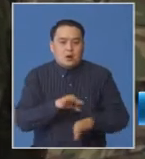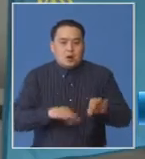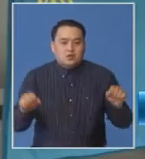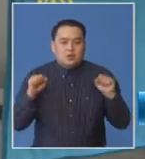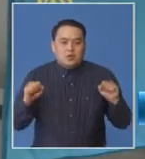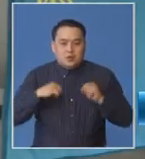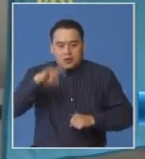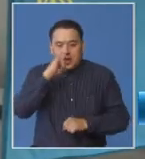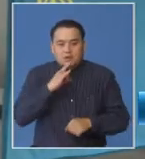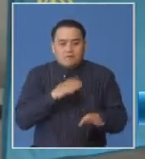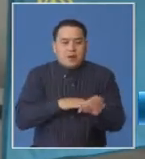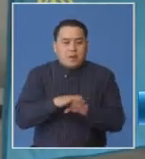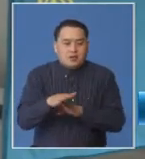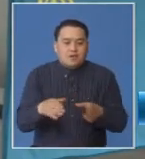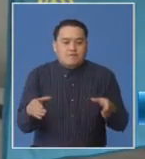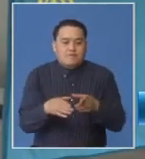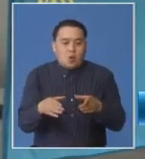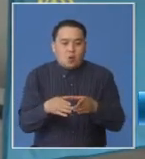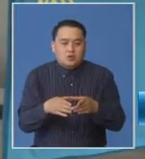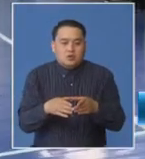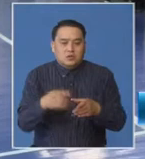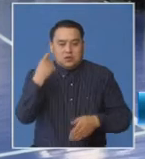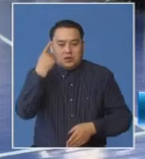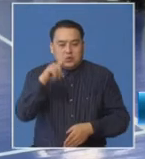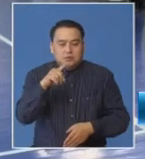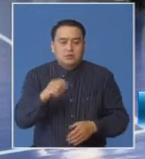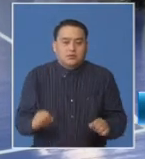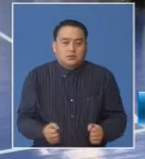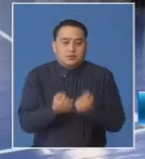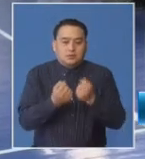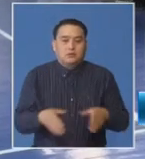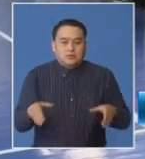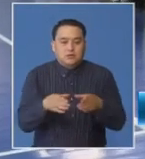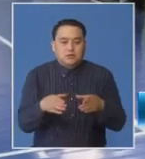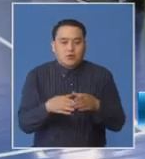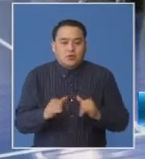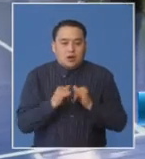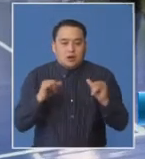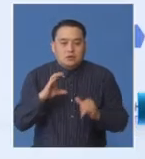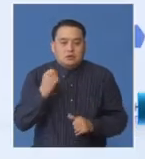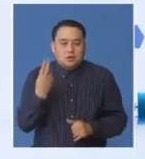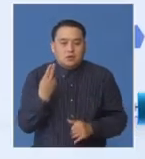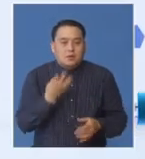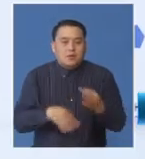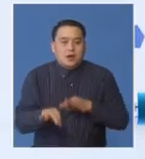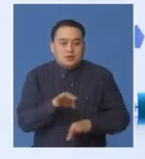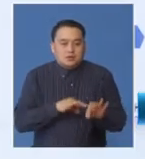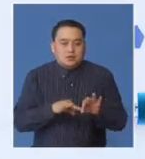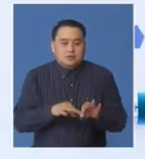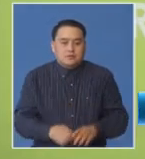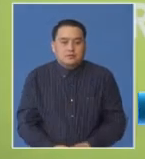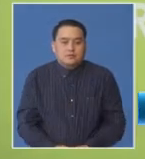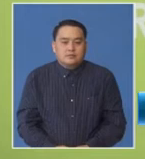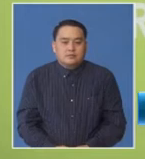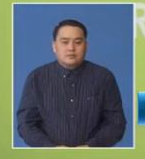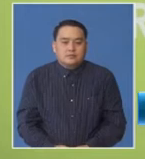«Спортфест Казахстан» реализуется фондом коммуникативной инициативы при поддержке Фонда развития социальных проектов «Самрук Казна». Цель